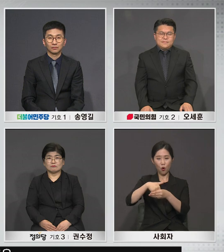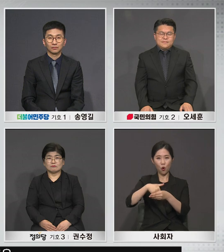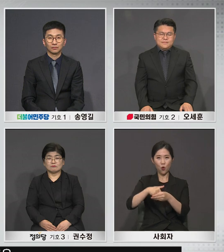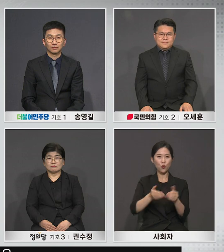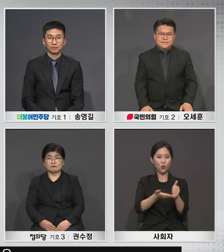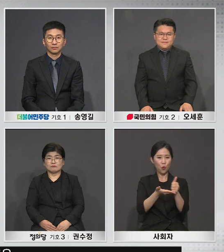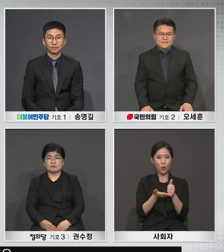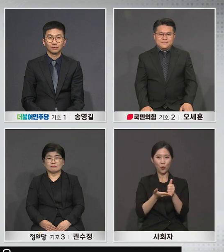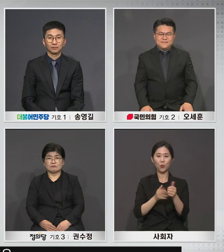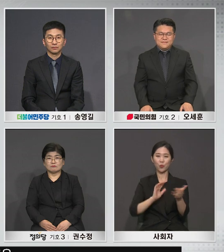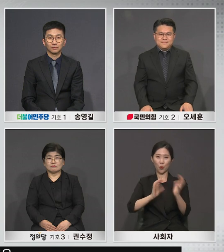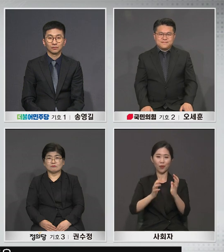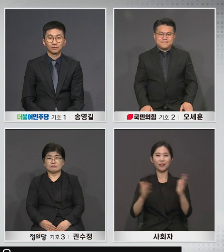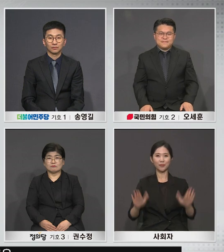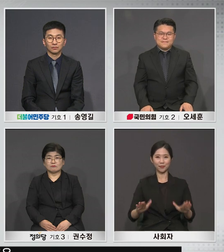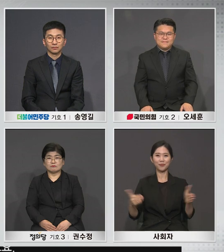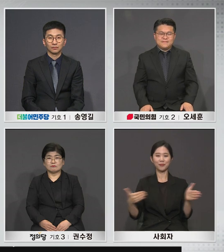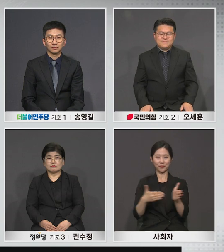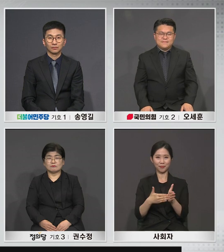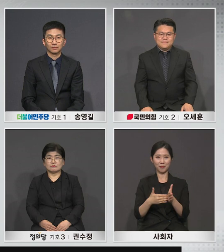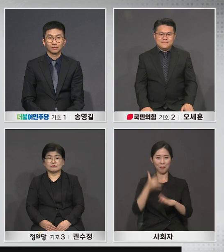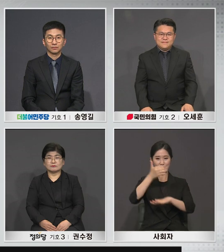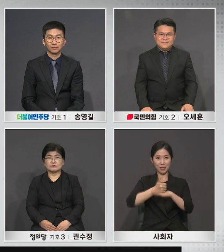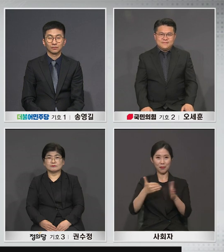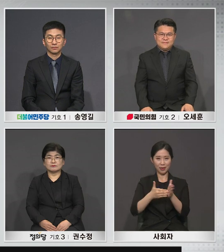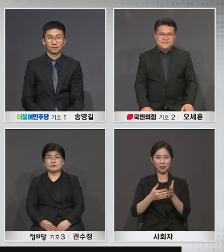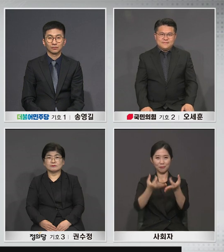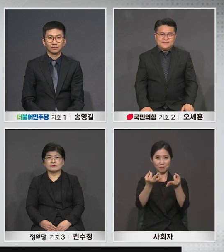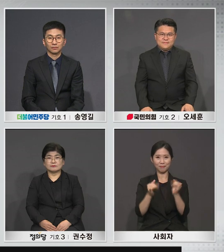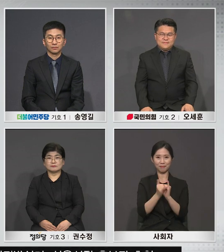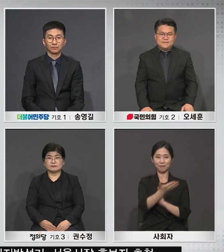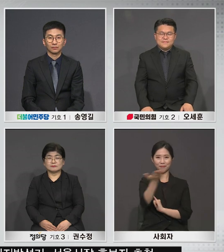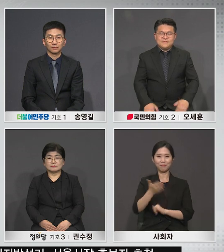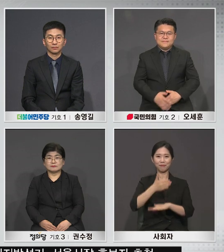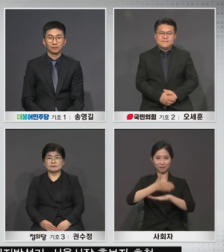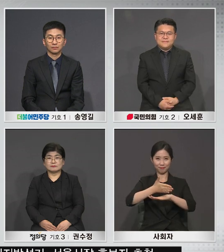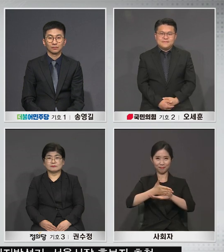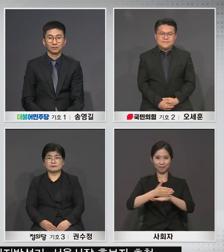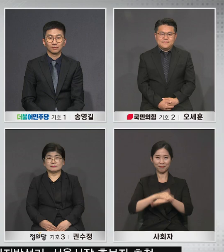여기서 마치겠습니다. 늦은 밤까지 함께해 주신 모든 분들께 감사합니다.